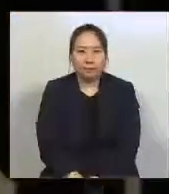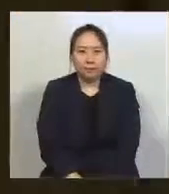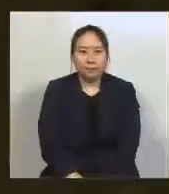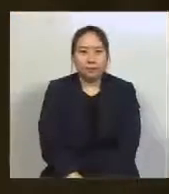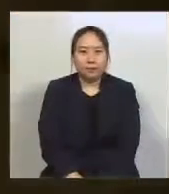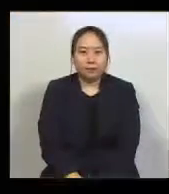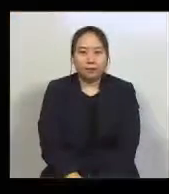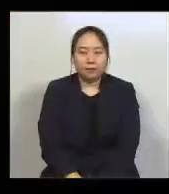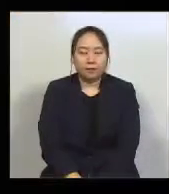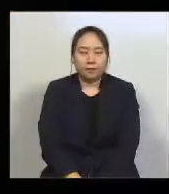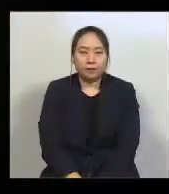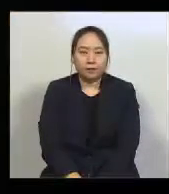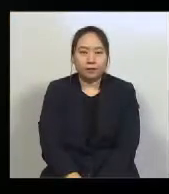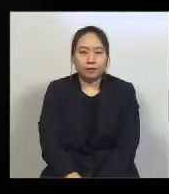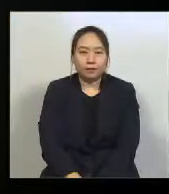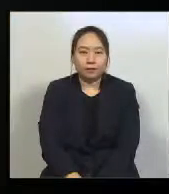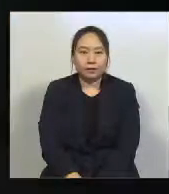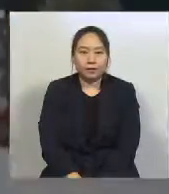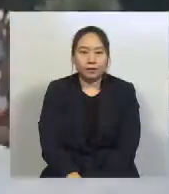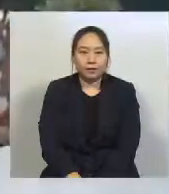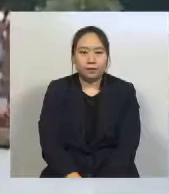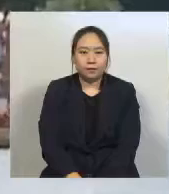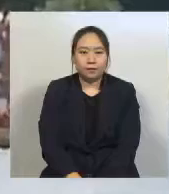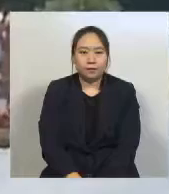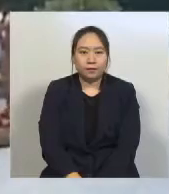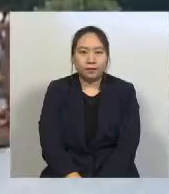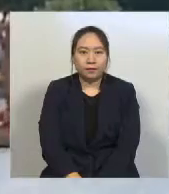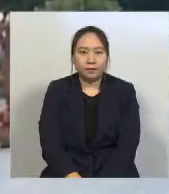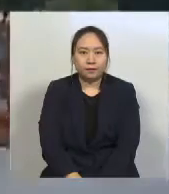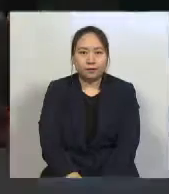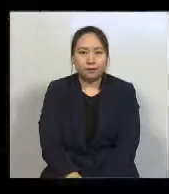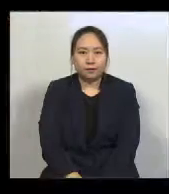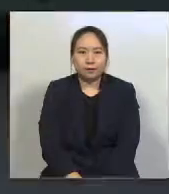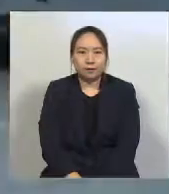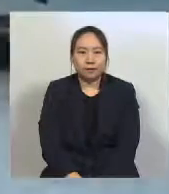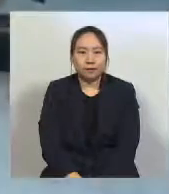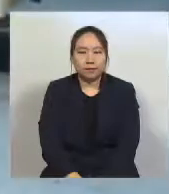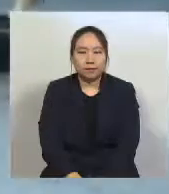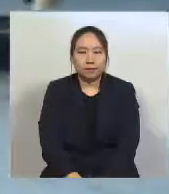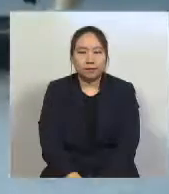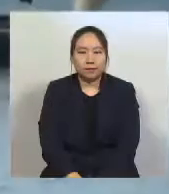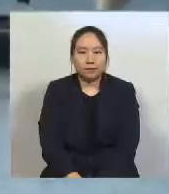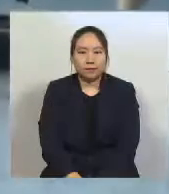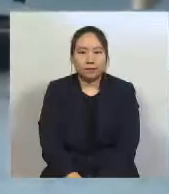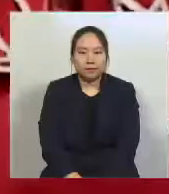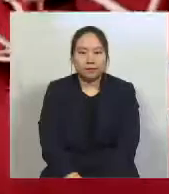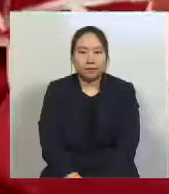สุวรรณหงส่งผู้หอย